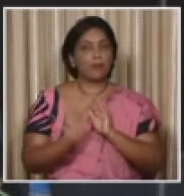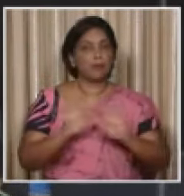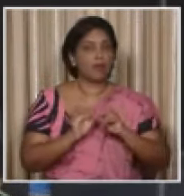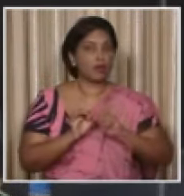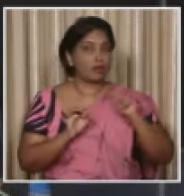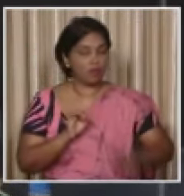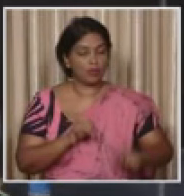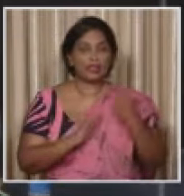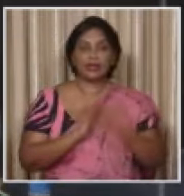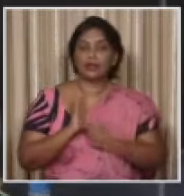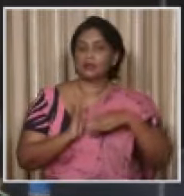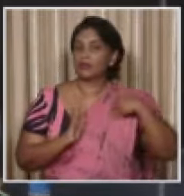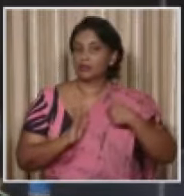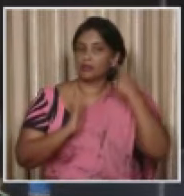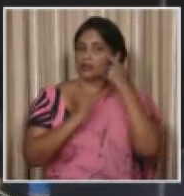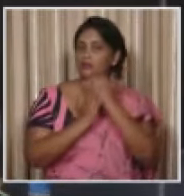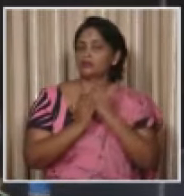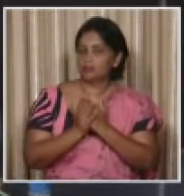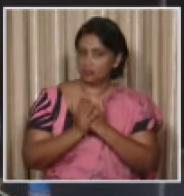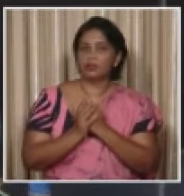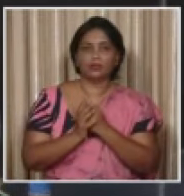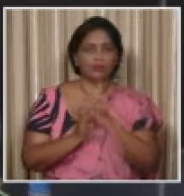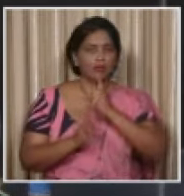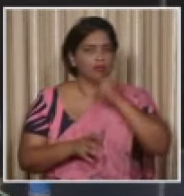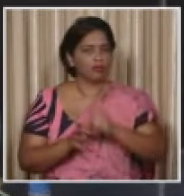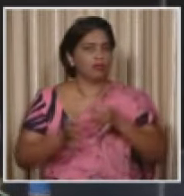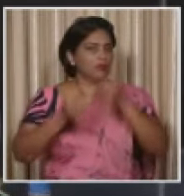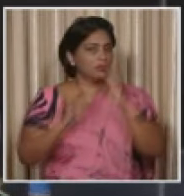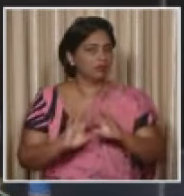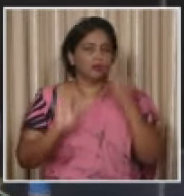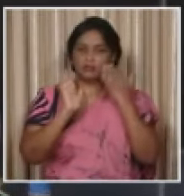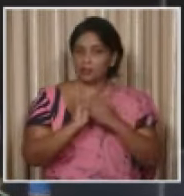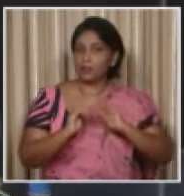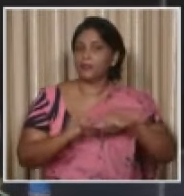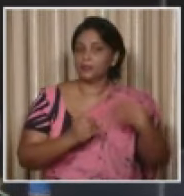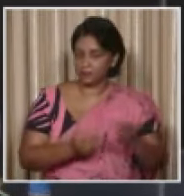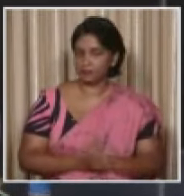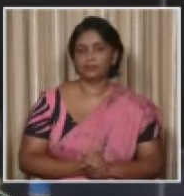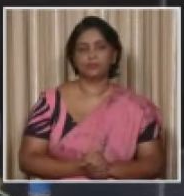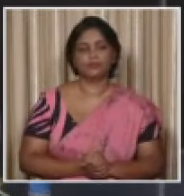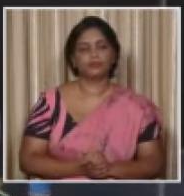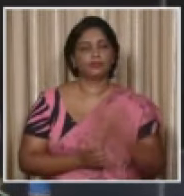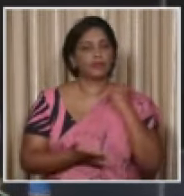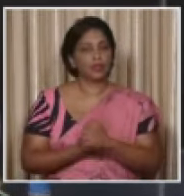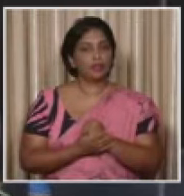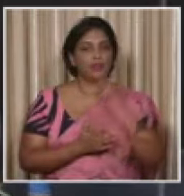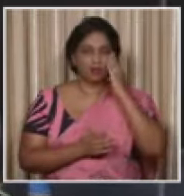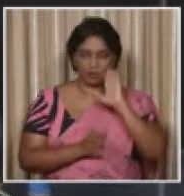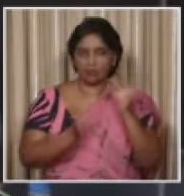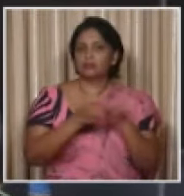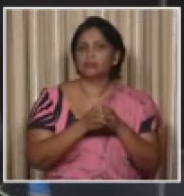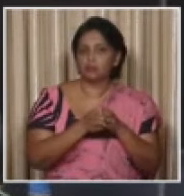සහ නීතිපතිවරයා අදාළ කරුණු රාශියක් සම්බන්ධයෙන් ගත ස්ථාවරය මනා ලෙස සලකා බැලීමෙන් පසුවය. මහා බැංකුවේ